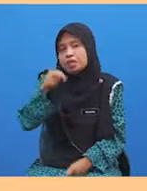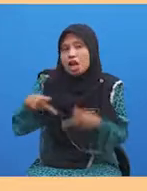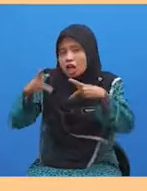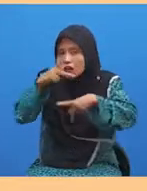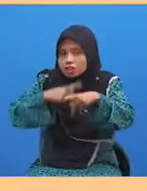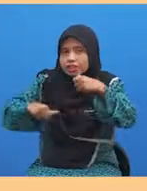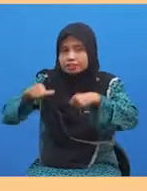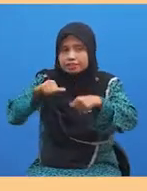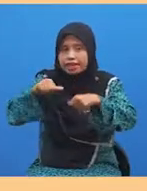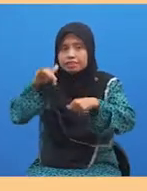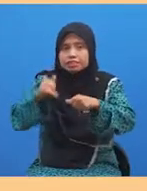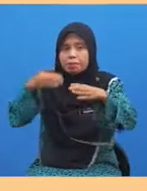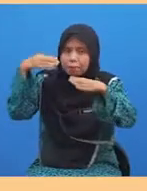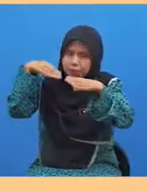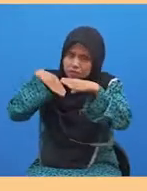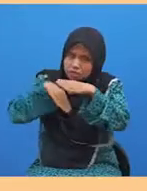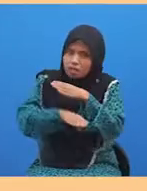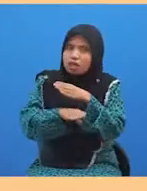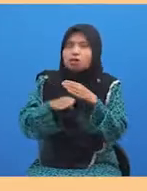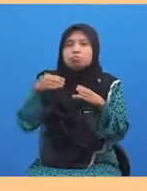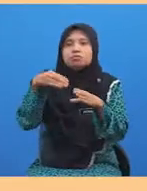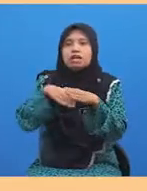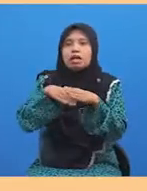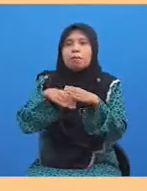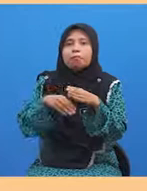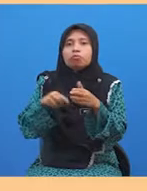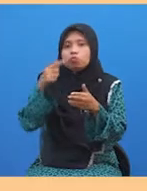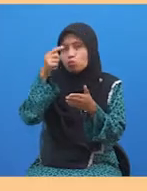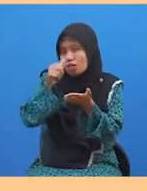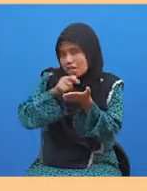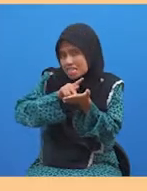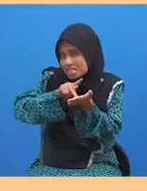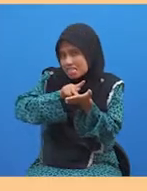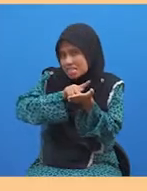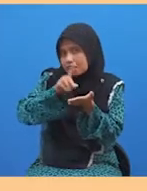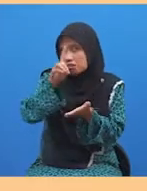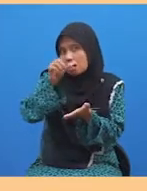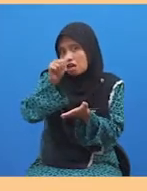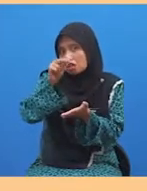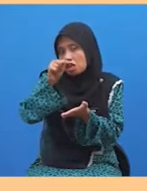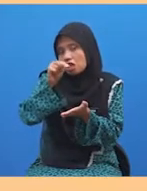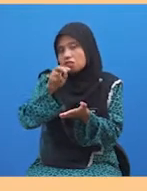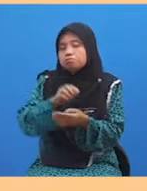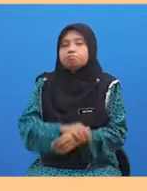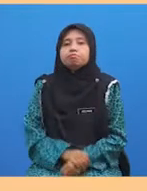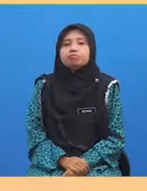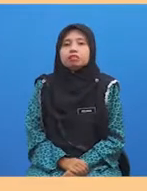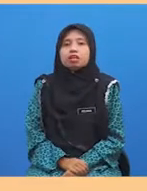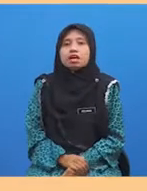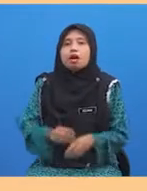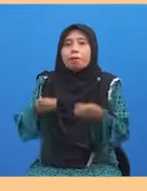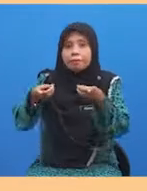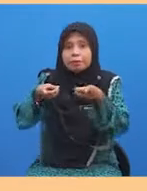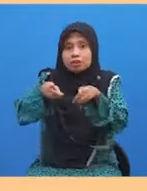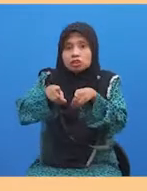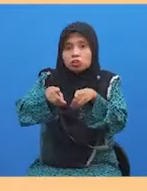sains yang mendalam dalam mengesan DNA seseorang. Peristiwa kedua